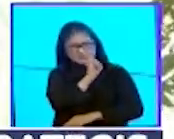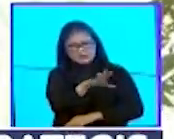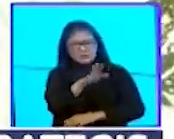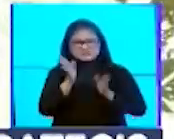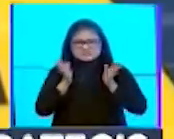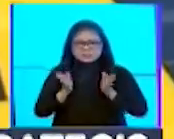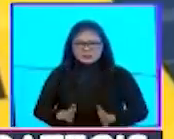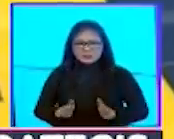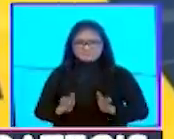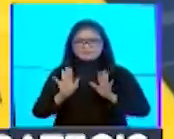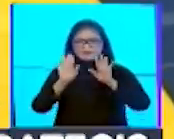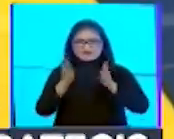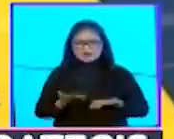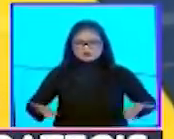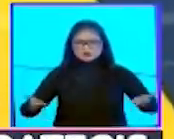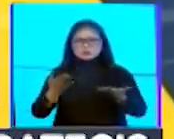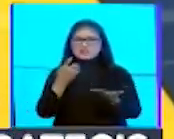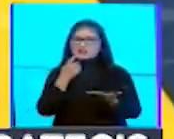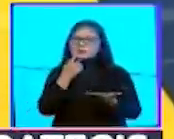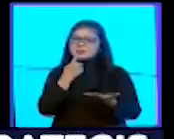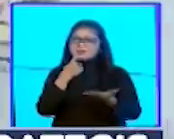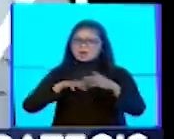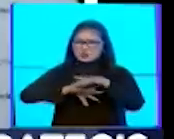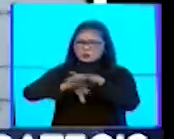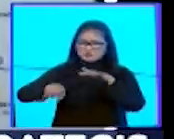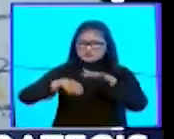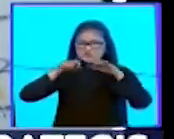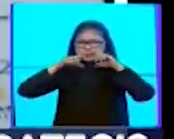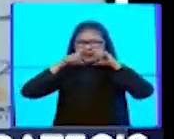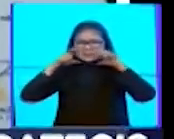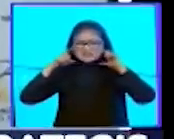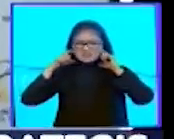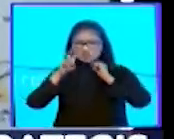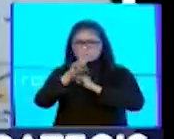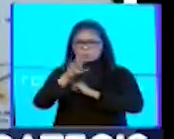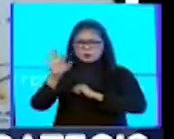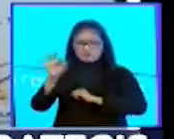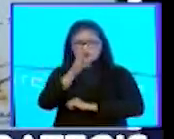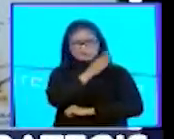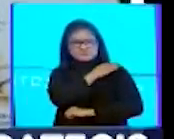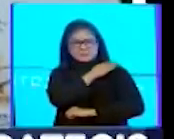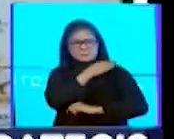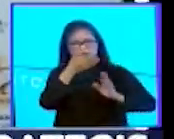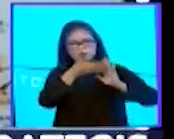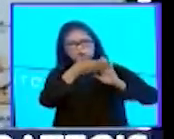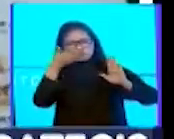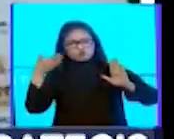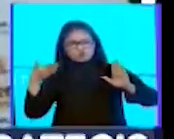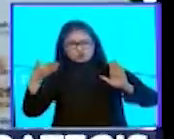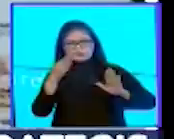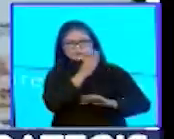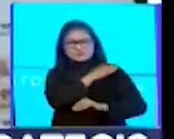sosial terkait kasus korupsi pengadaan masker. Ke-20 pejabat yang mengundurkan diri menempati berbagai posisi strategis, mulai